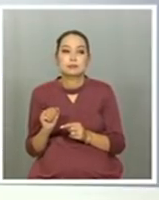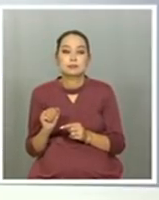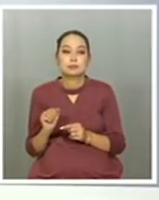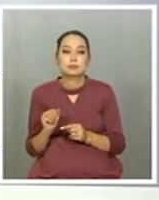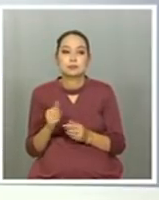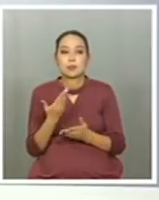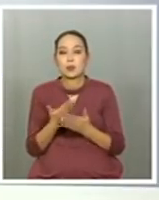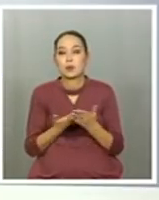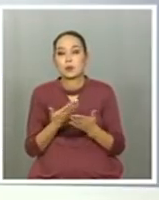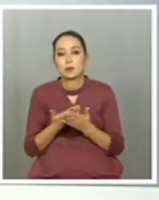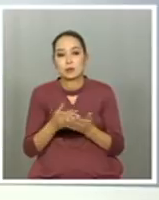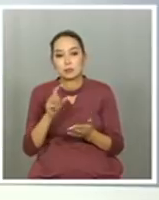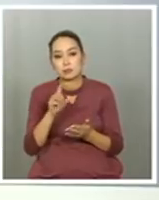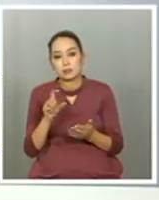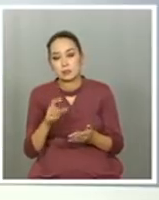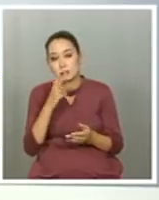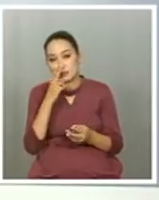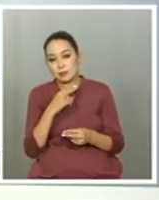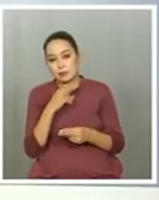Түсініктемесіне назар аудара отырып,